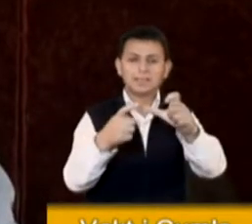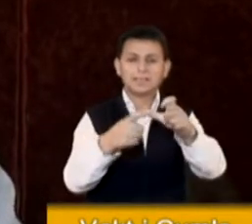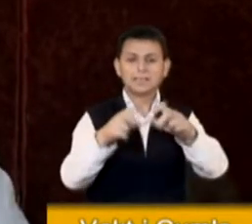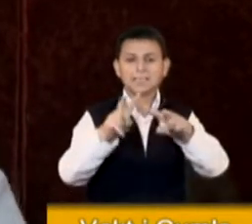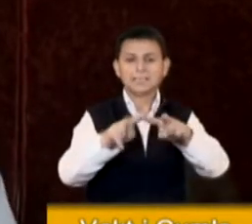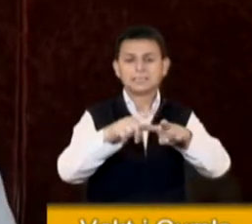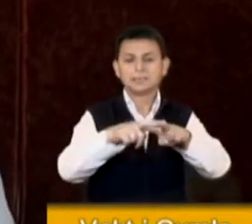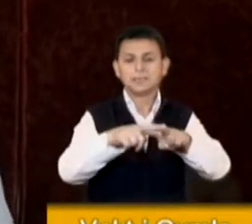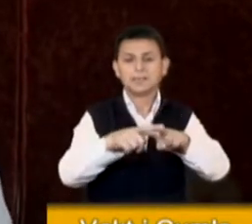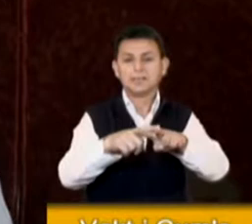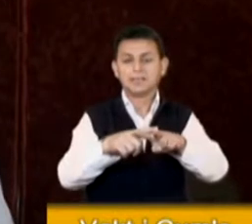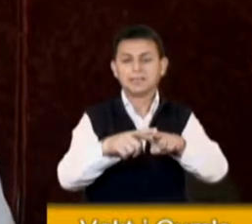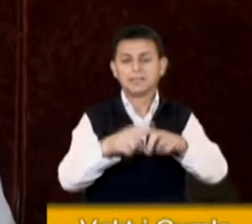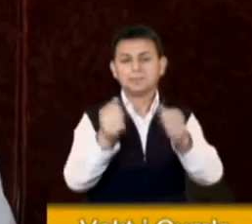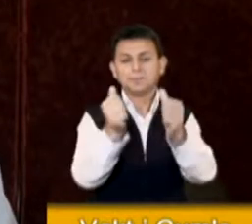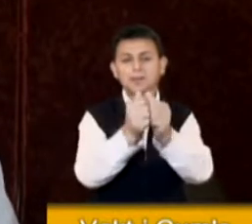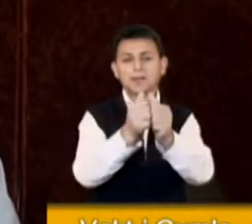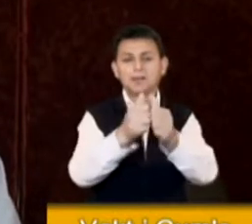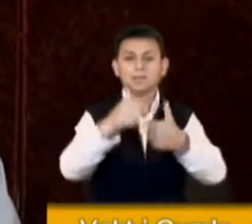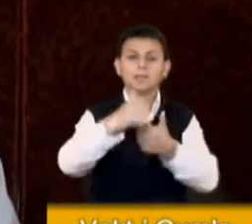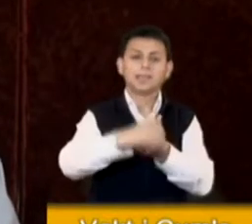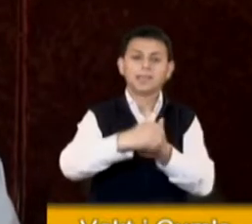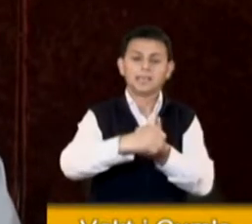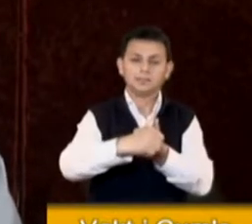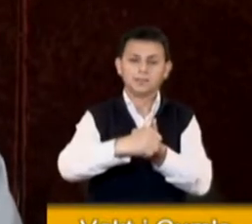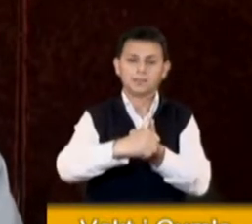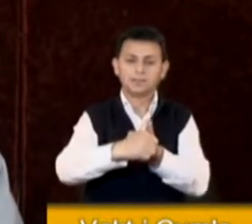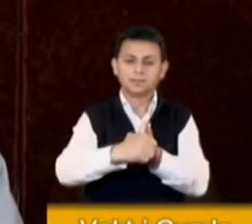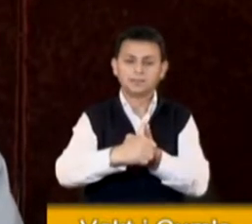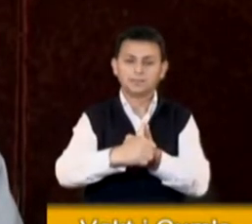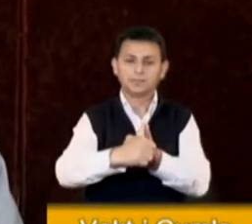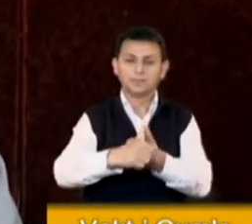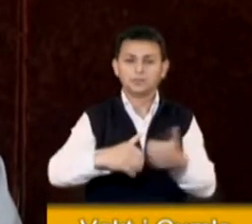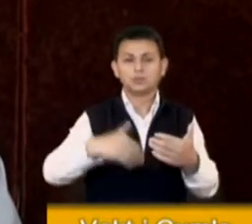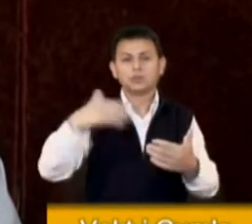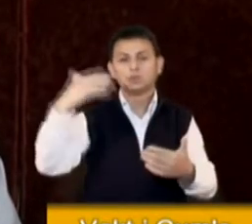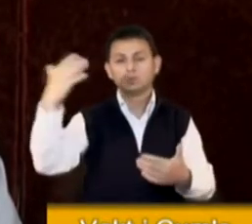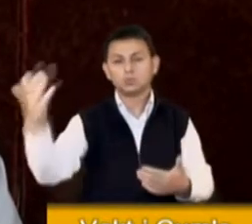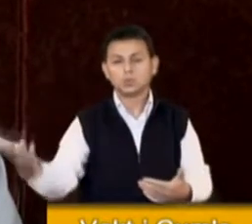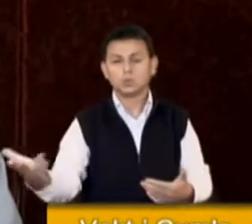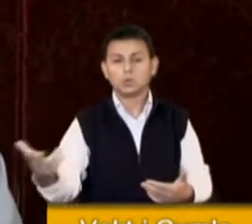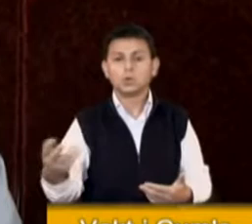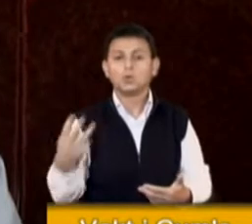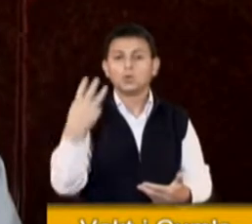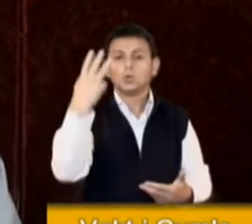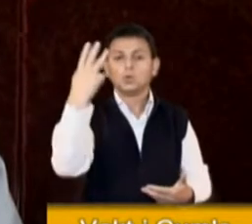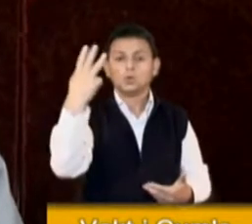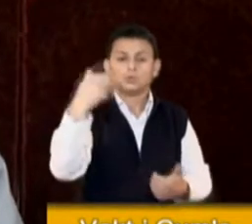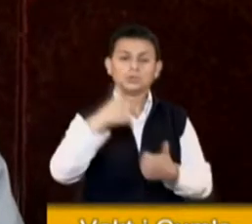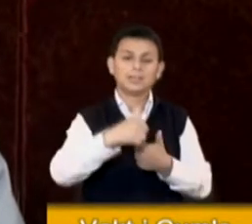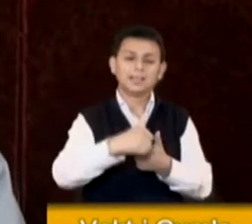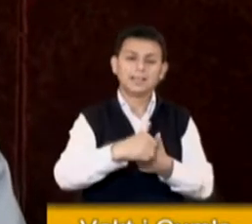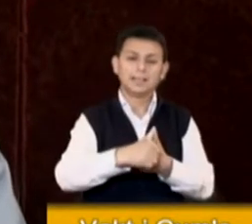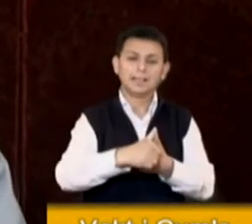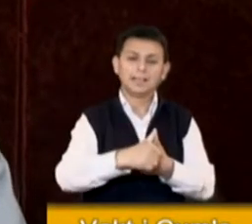üç tane yetimi kalmıştı. Üç tane yetim, bir hanım geriye kalmıştı. Efendimiz